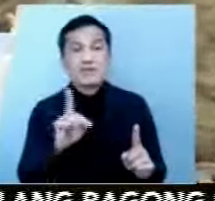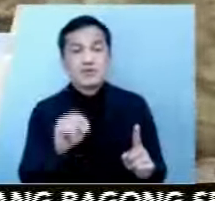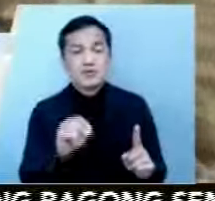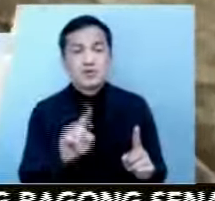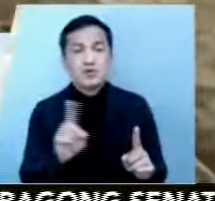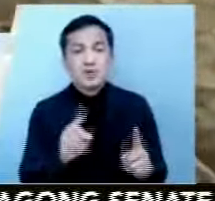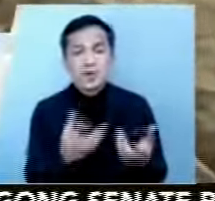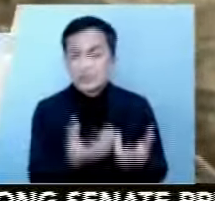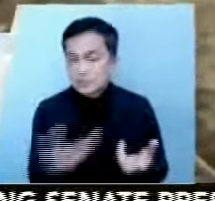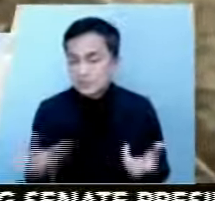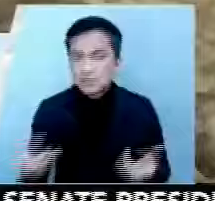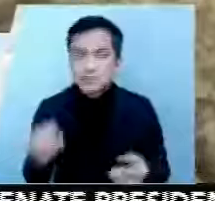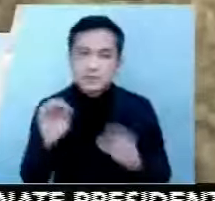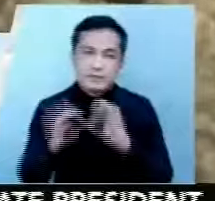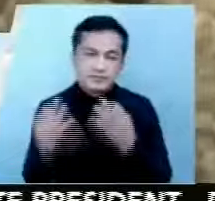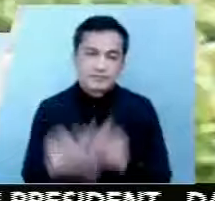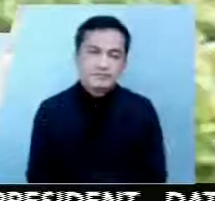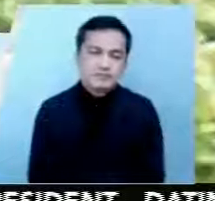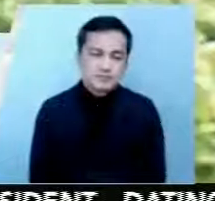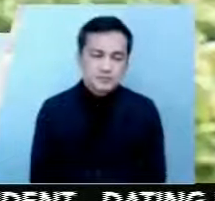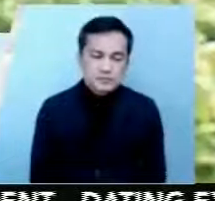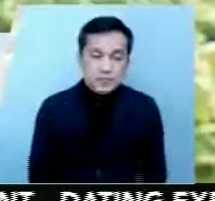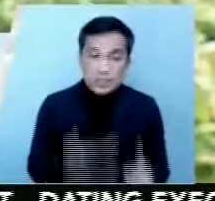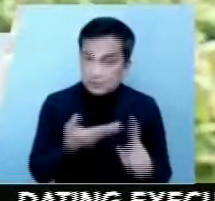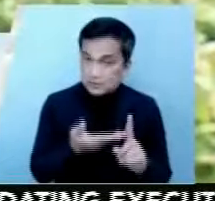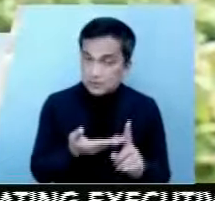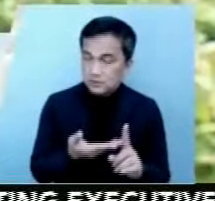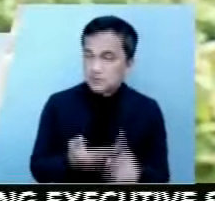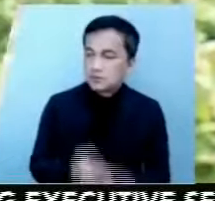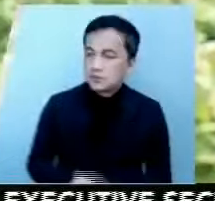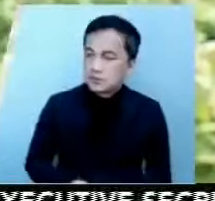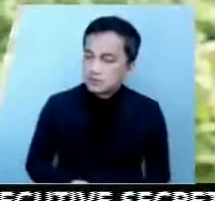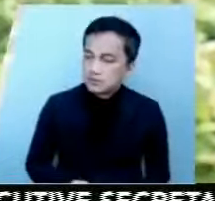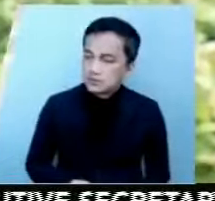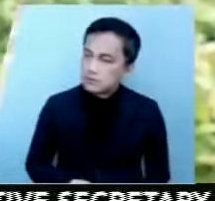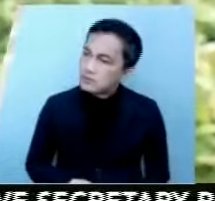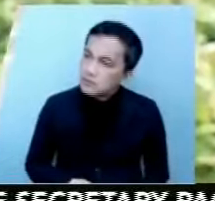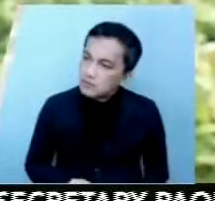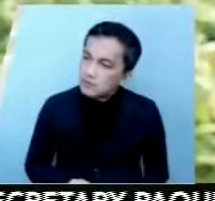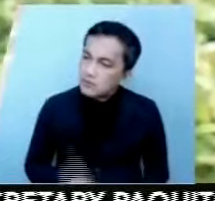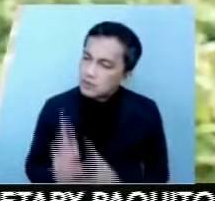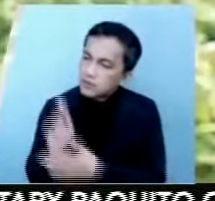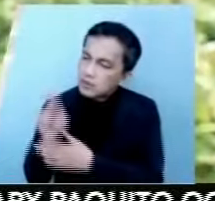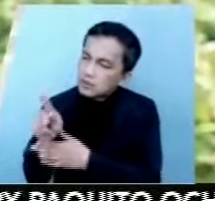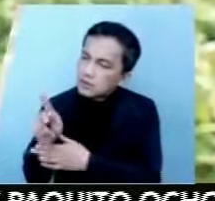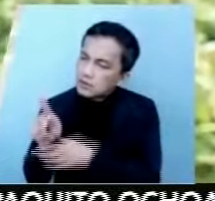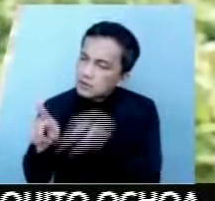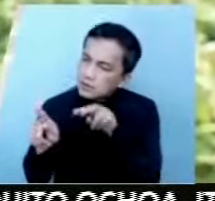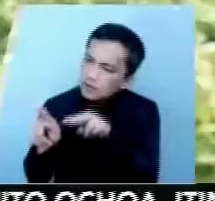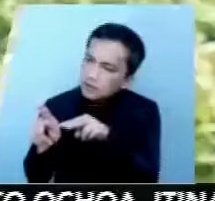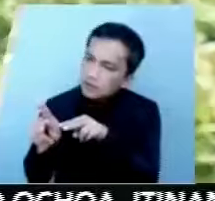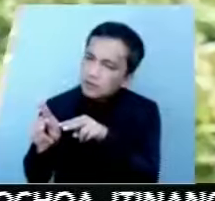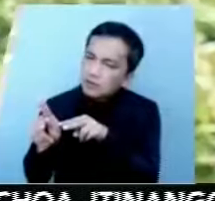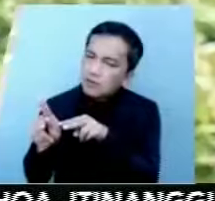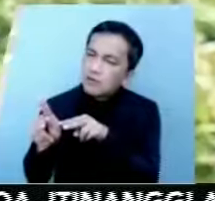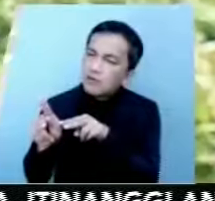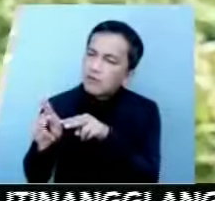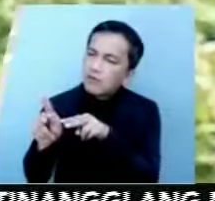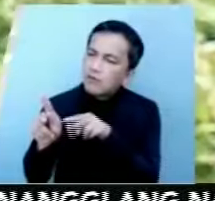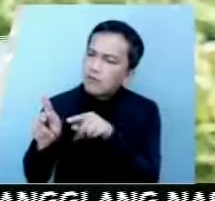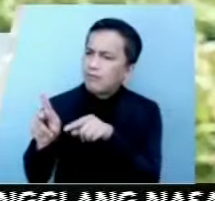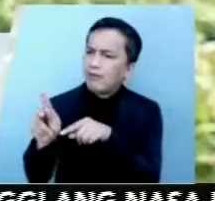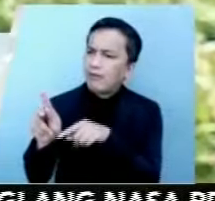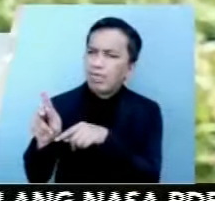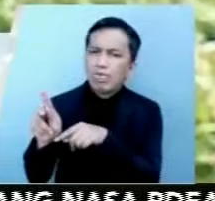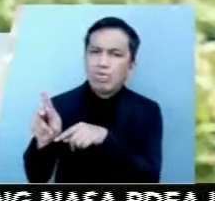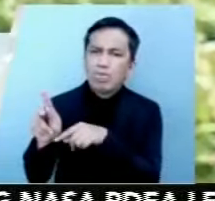sa pamilya. Habang tinitingnan namin yung mga tanim namin na parang hindi na